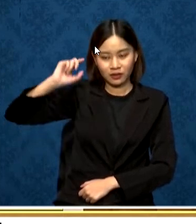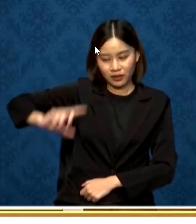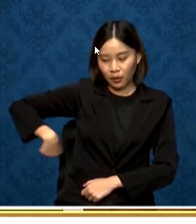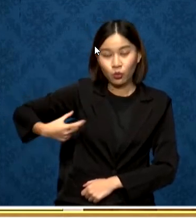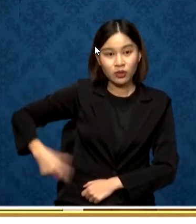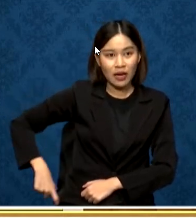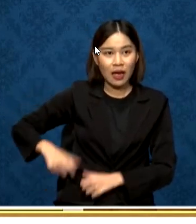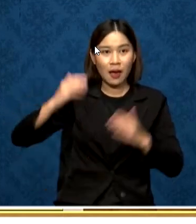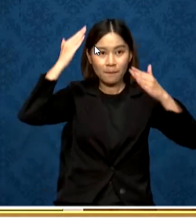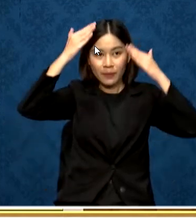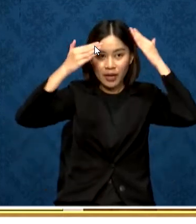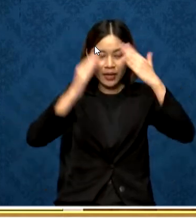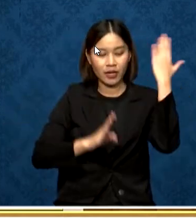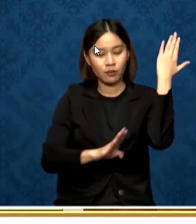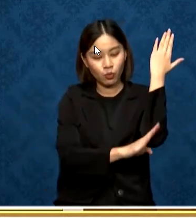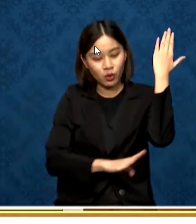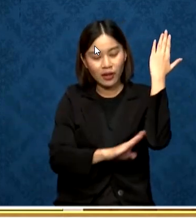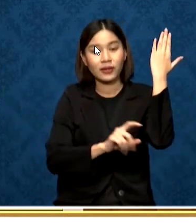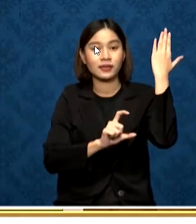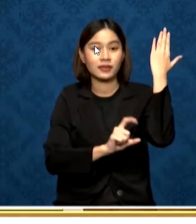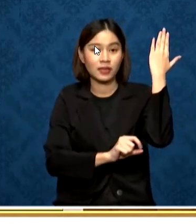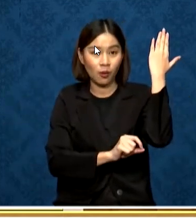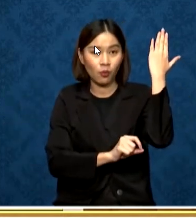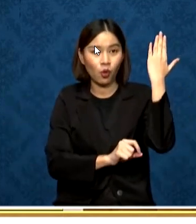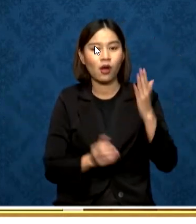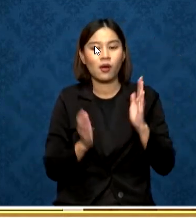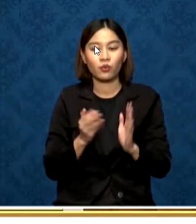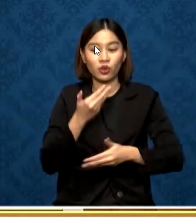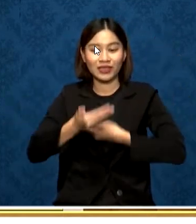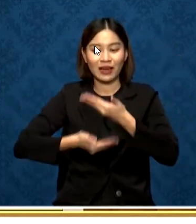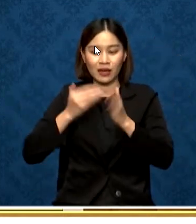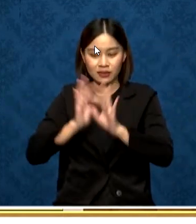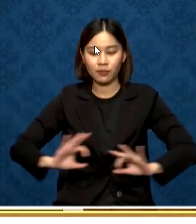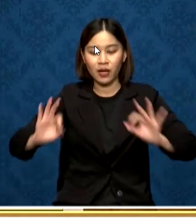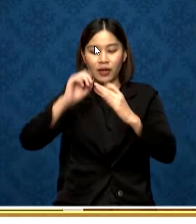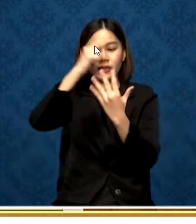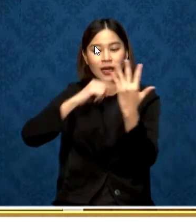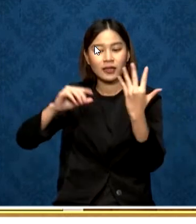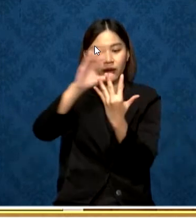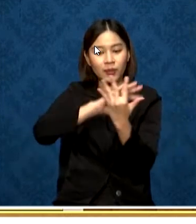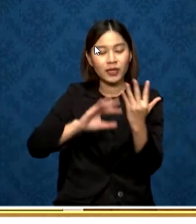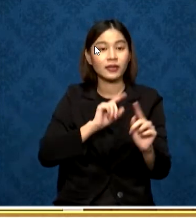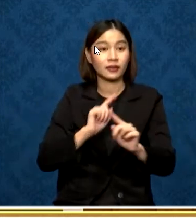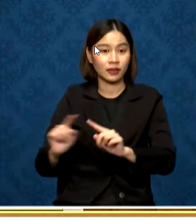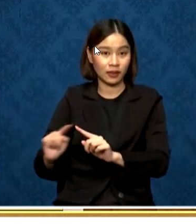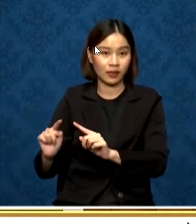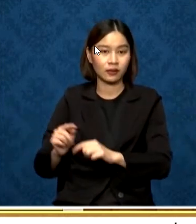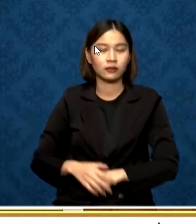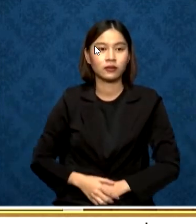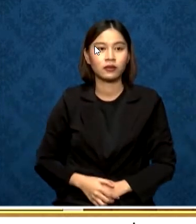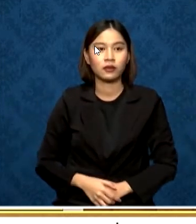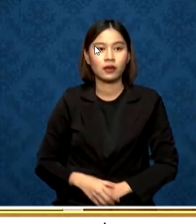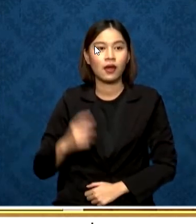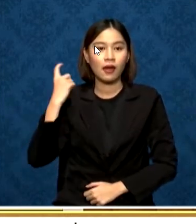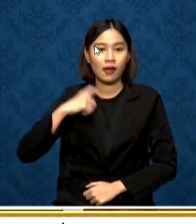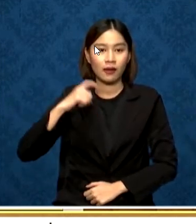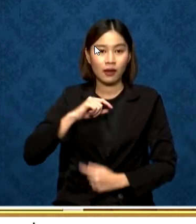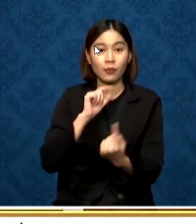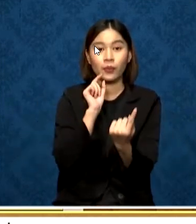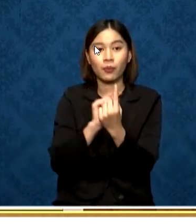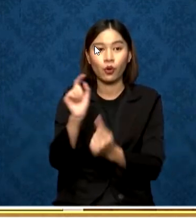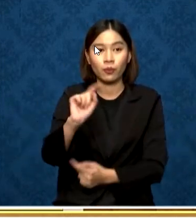ไนมาเลเซียสิงคโปร์นะครับซึ่งเป็นคู่ค้าหลักของเราในหลายๆแง่ที่ฮ่องกงก็ไปพบปะ